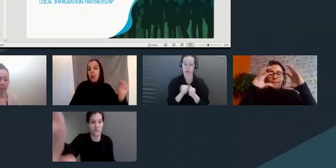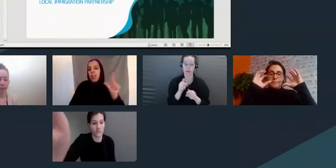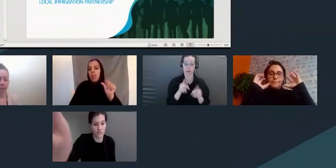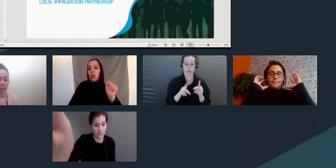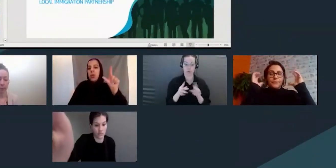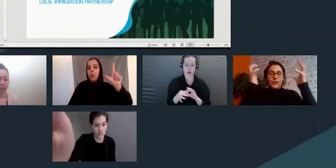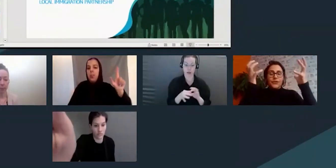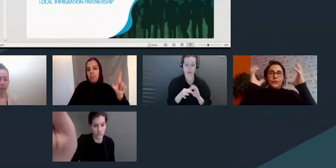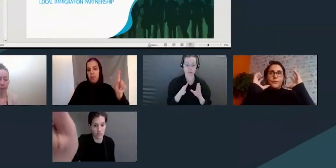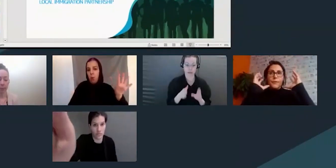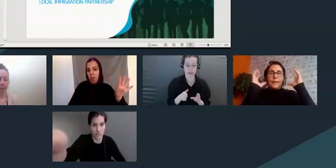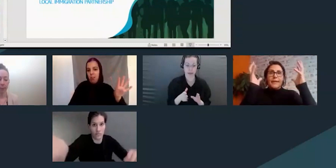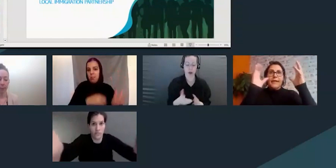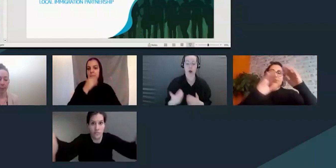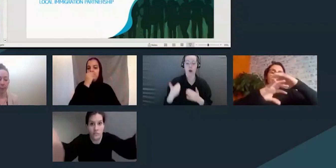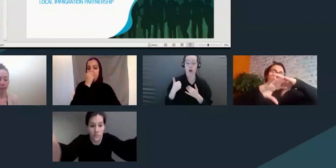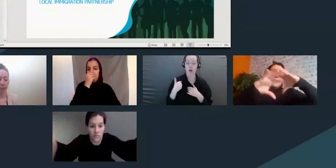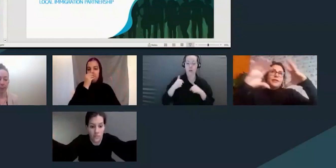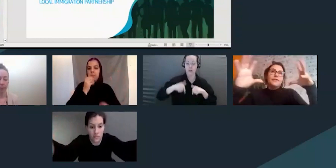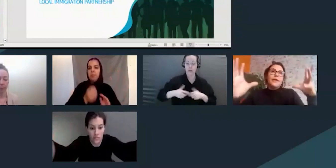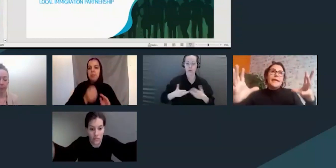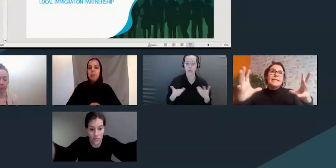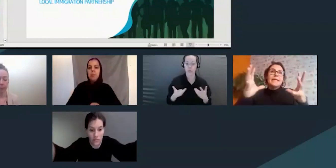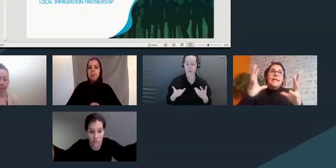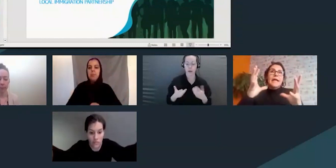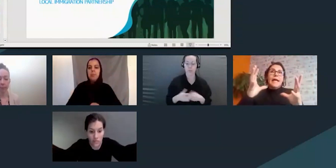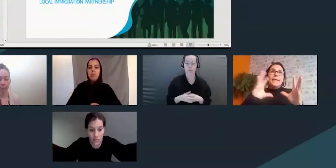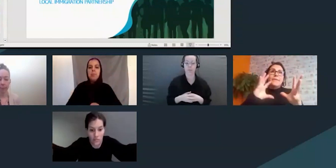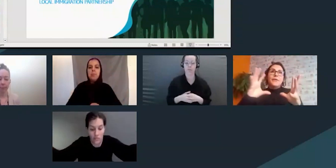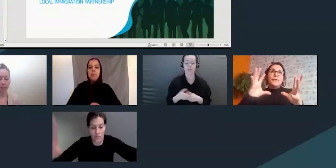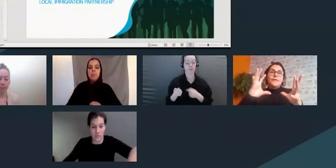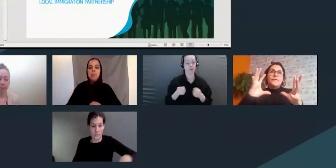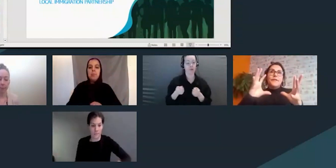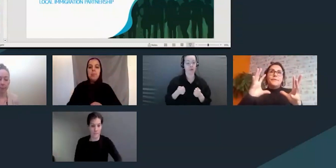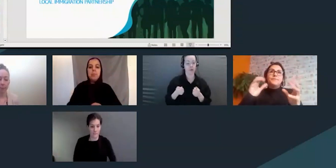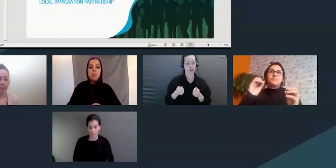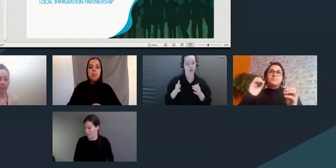je vais vous donner un grand survol.